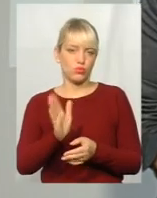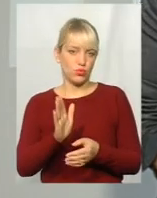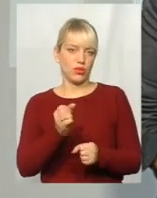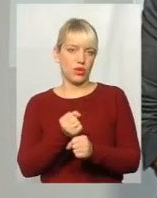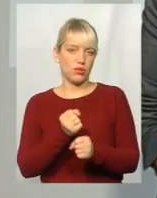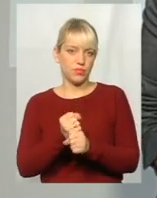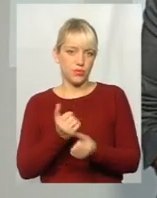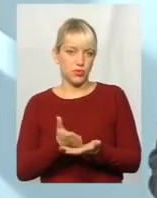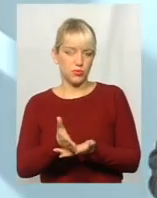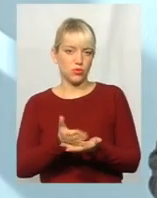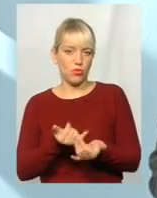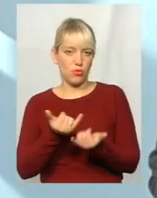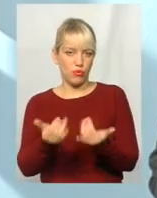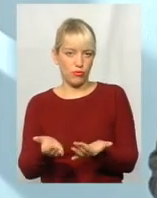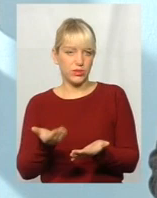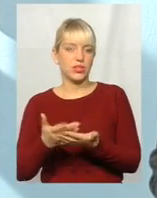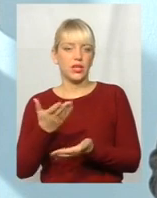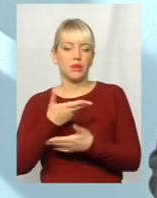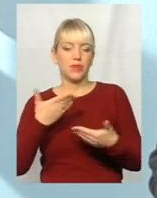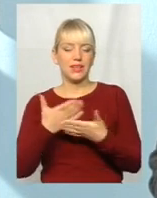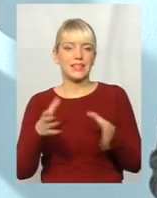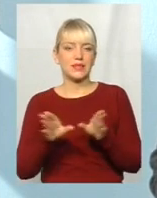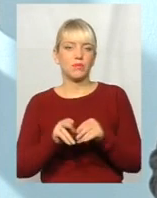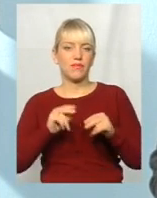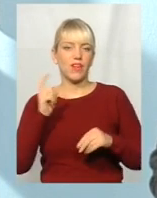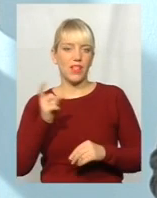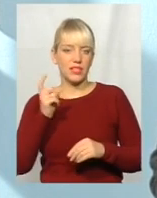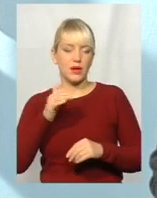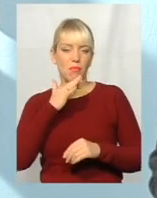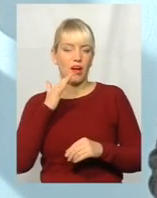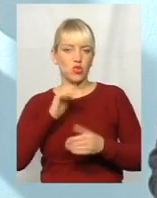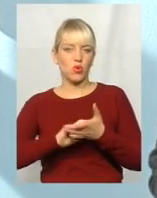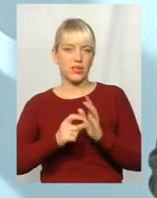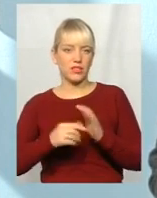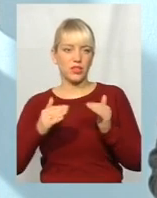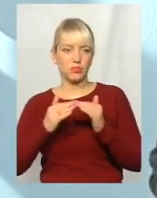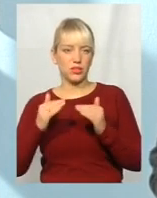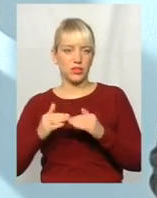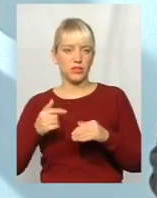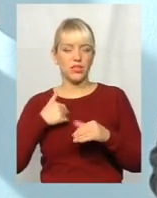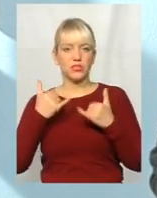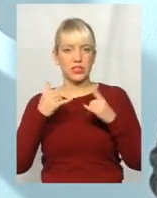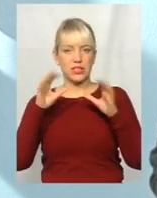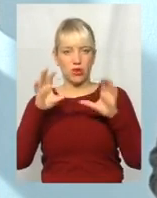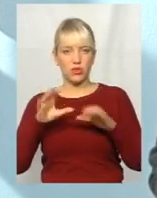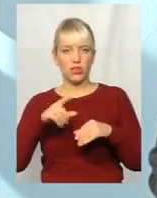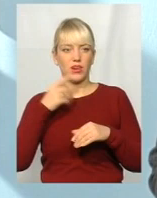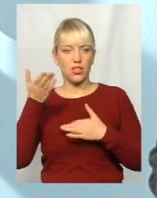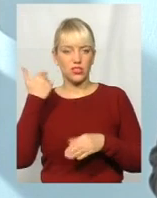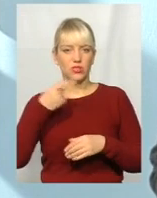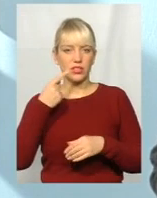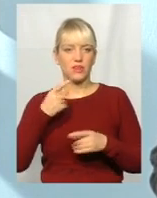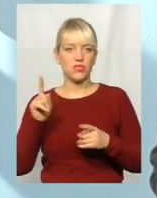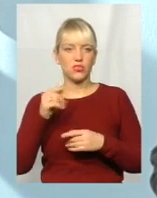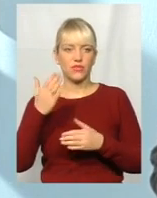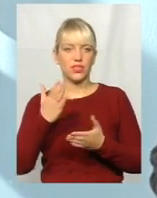Тобто на сьогодні ми всі є співвласниками багатоквартирних будинків. Хочу сказати, законодавець раніше казав, що ви